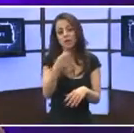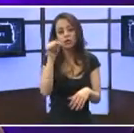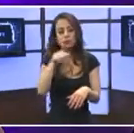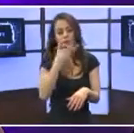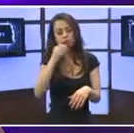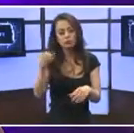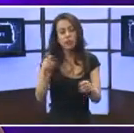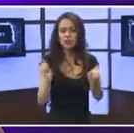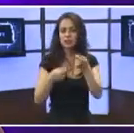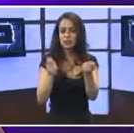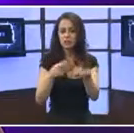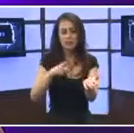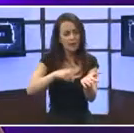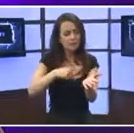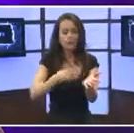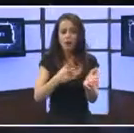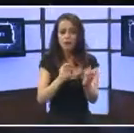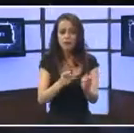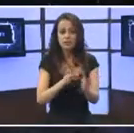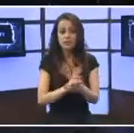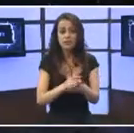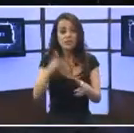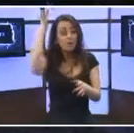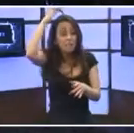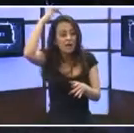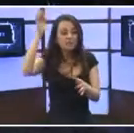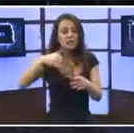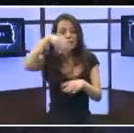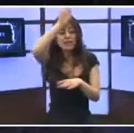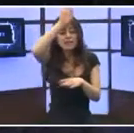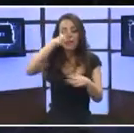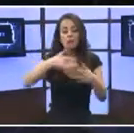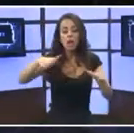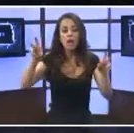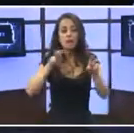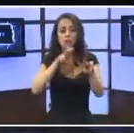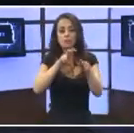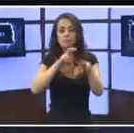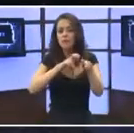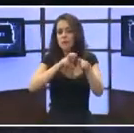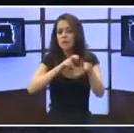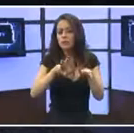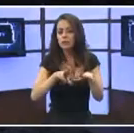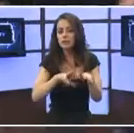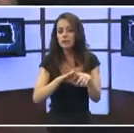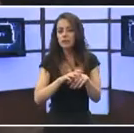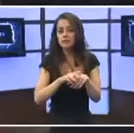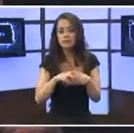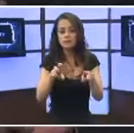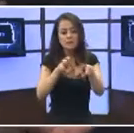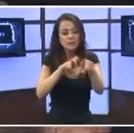güzel projelere imza Şimdi, attığınız için. Şimdi Bağcılar'da İstanbul'un en büyük metroları geliyor. 5 tane metro. Şimdi